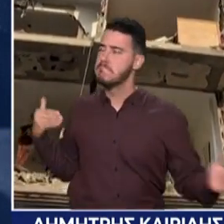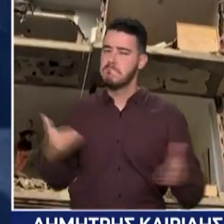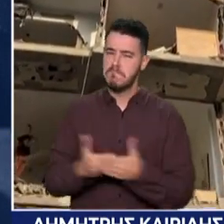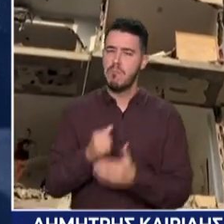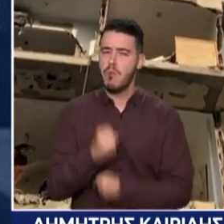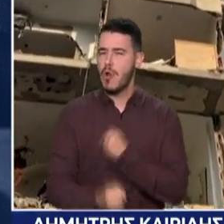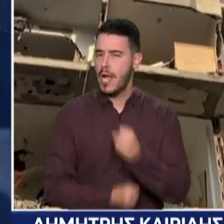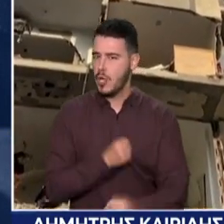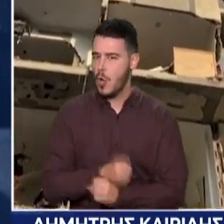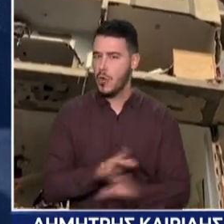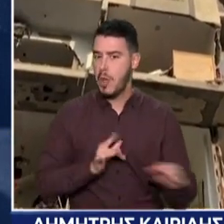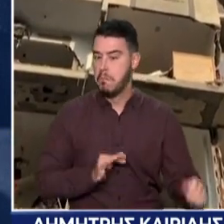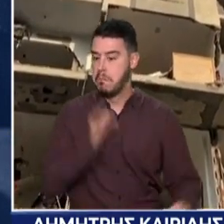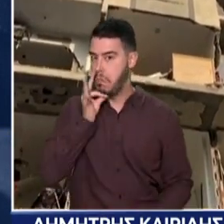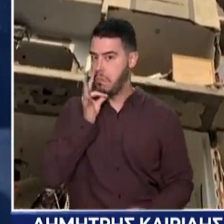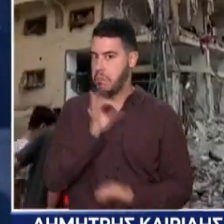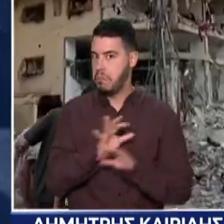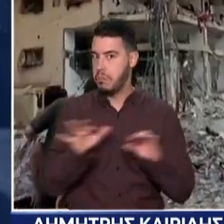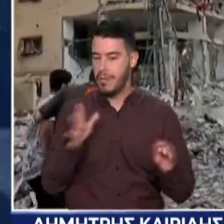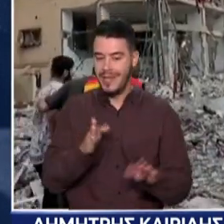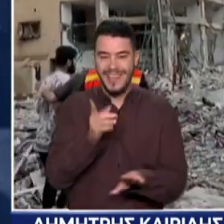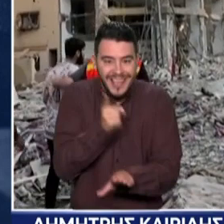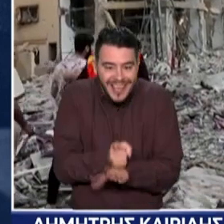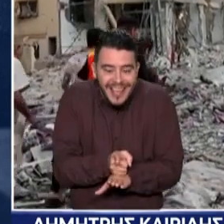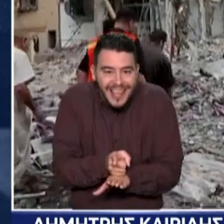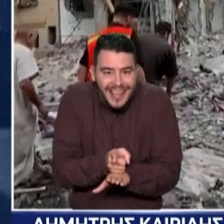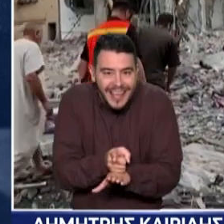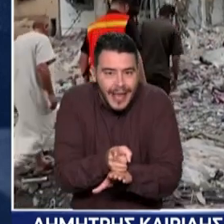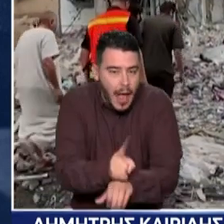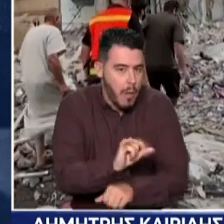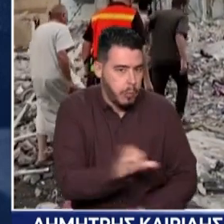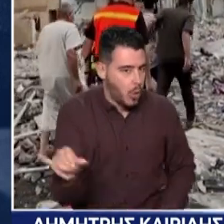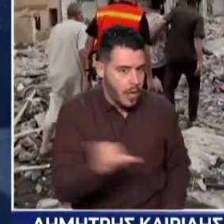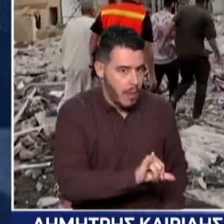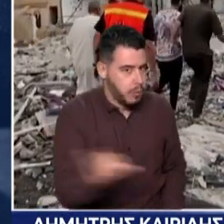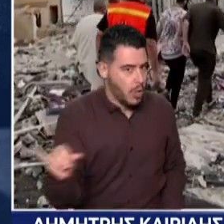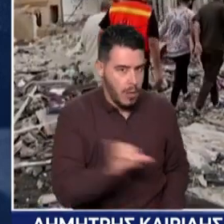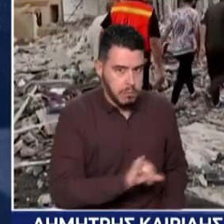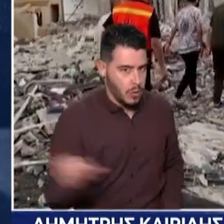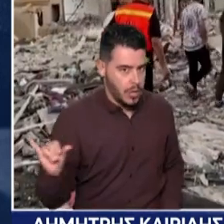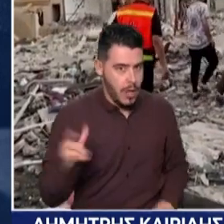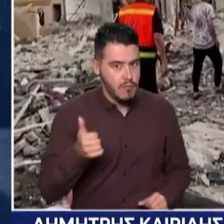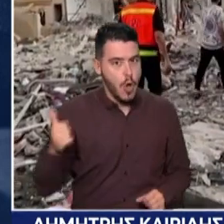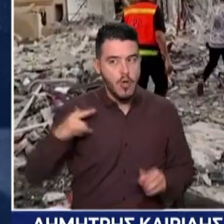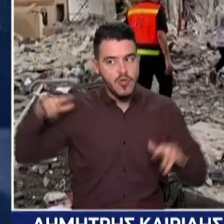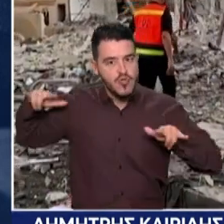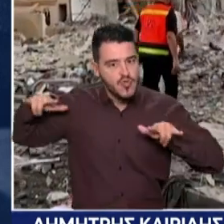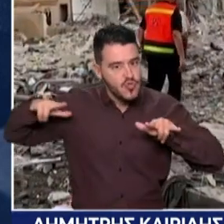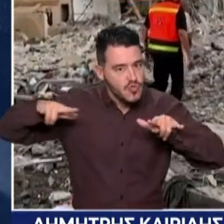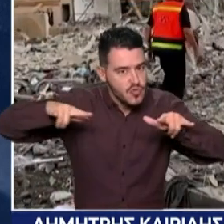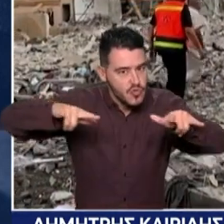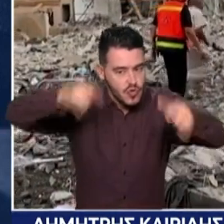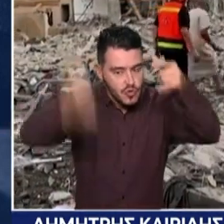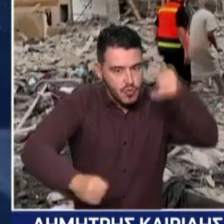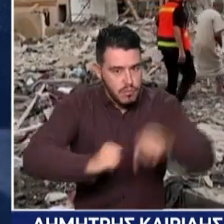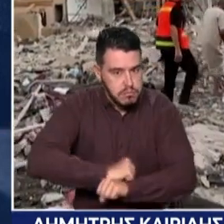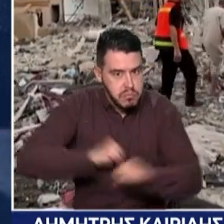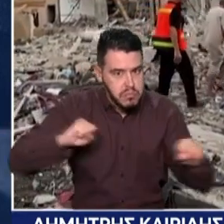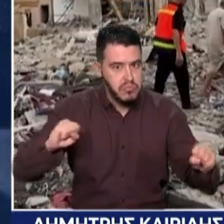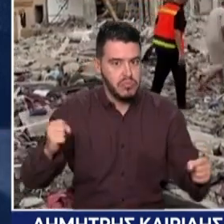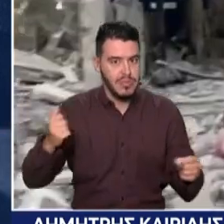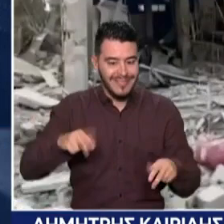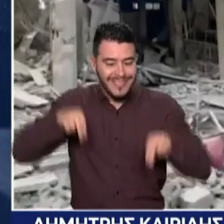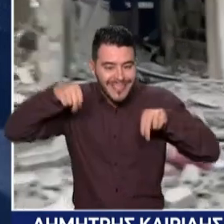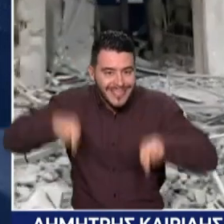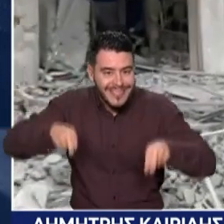πολλά χρόνια, παρόλο που είχε προκληθεί και στο παρελθόν και περιορίζονταν σε αυτούς τους αεροπορικούς από το 5 που αποχώρησαν στην ουσία και με εξαίρεση το 7 που κάτι